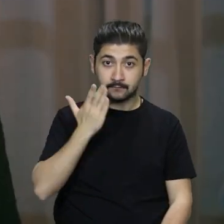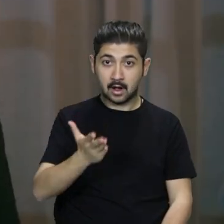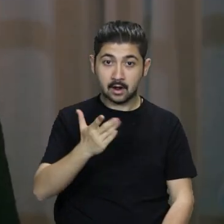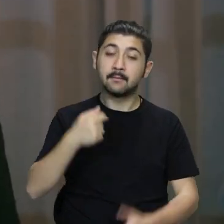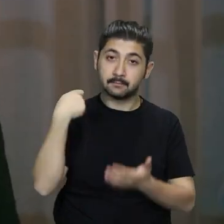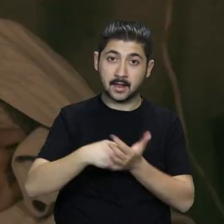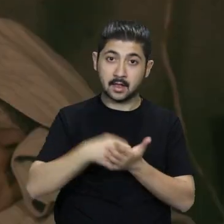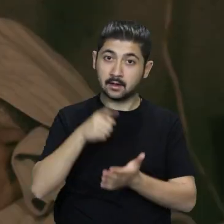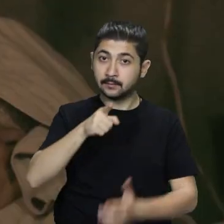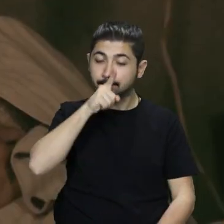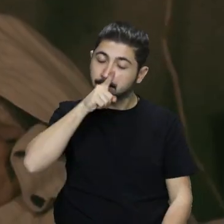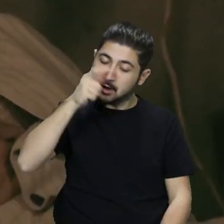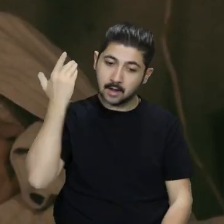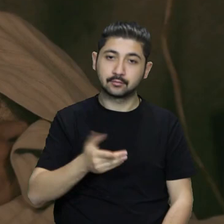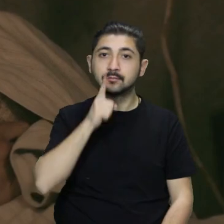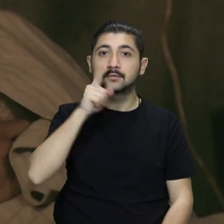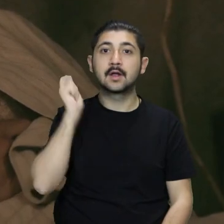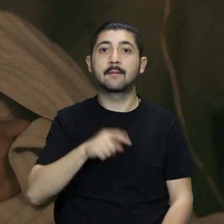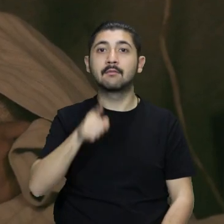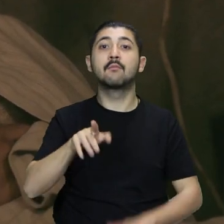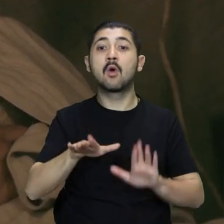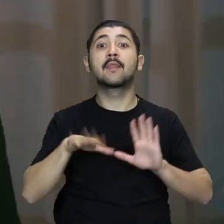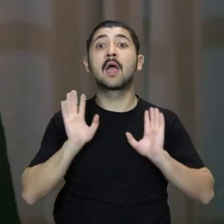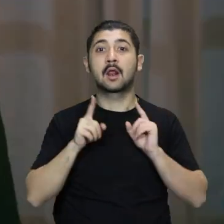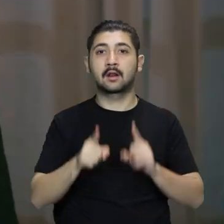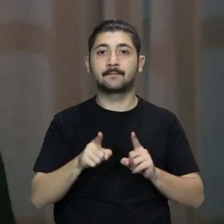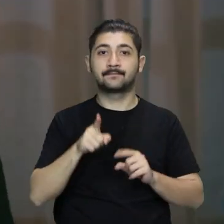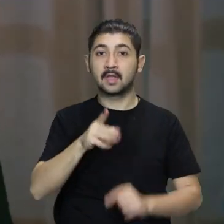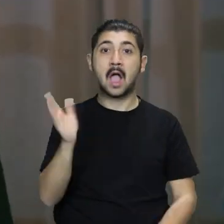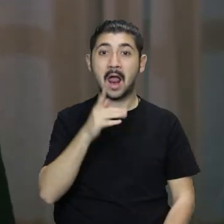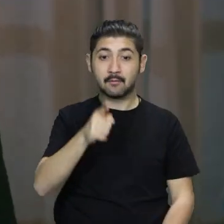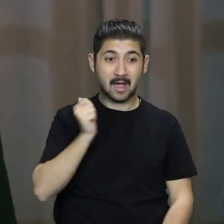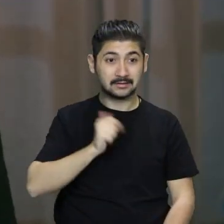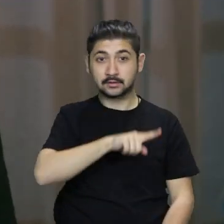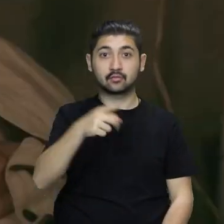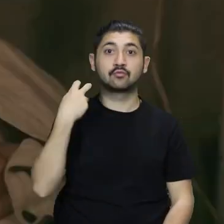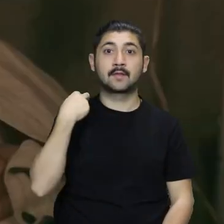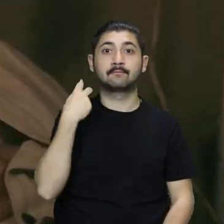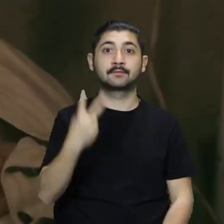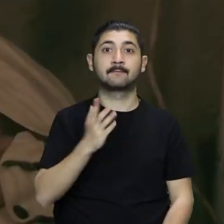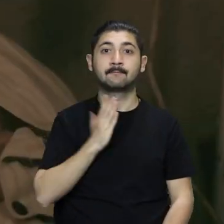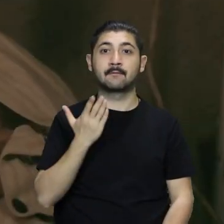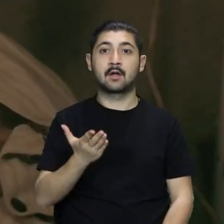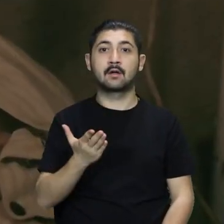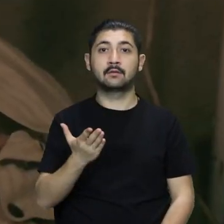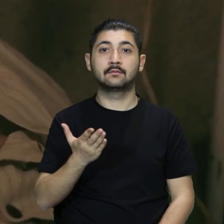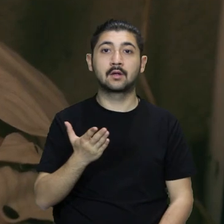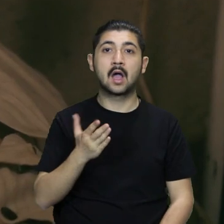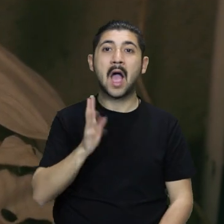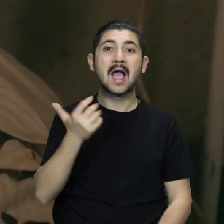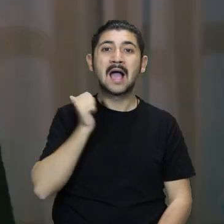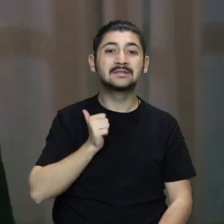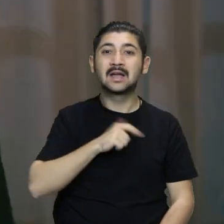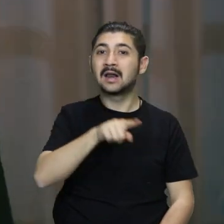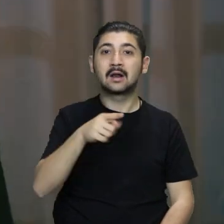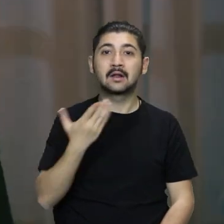bedeline katlanmaya razı ol. Lakin böyle değil. Sen hala bu neferlerin kumandanısın. Hangi